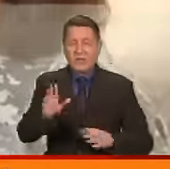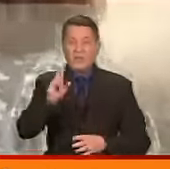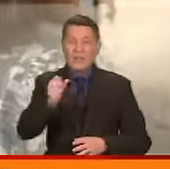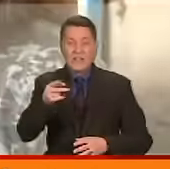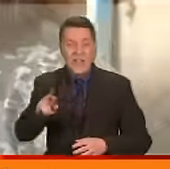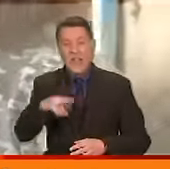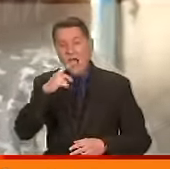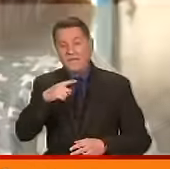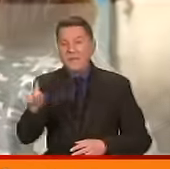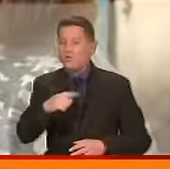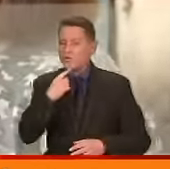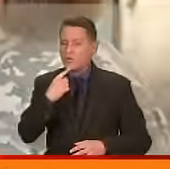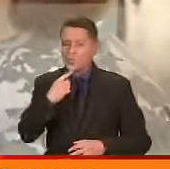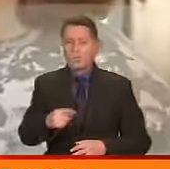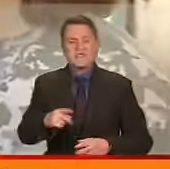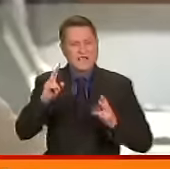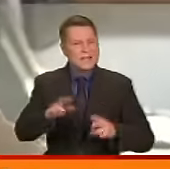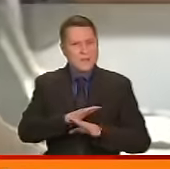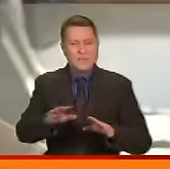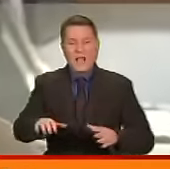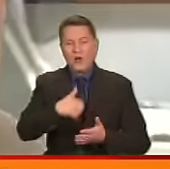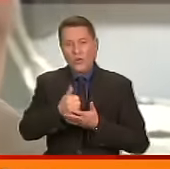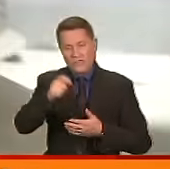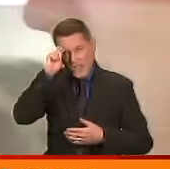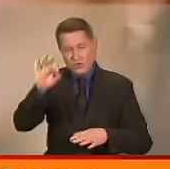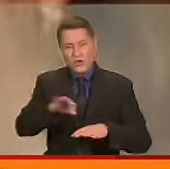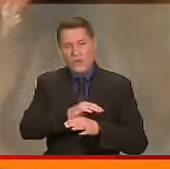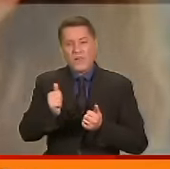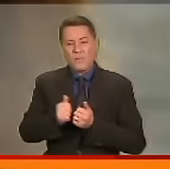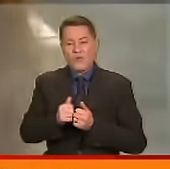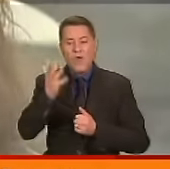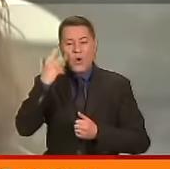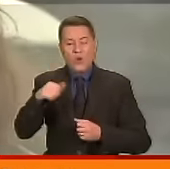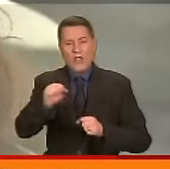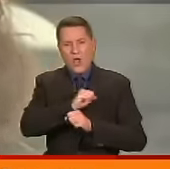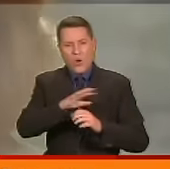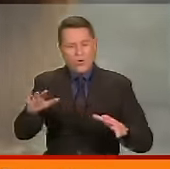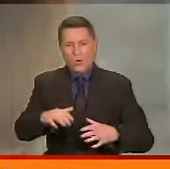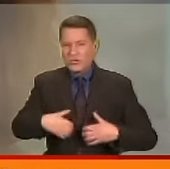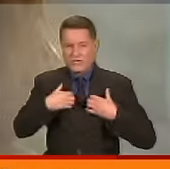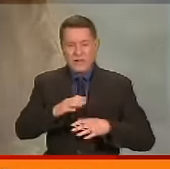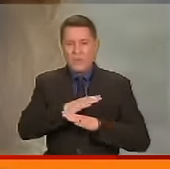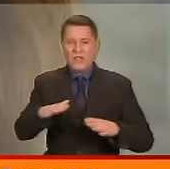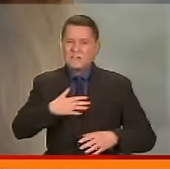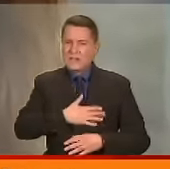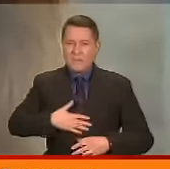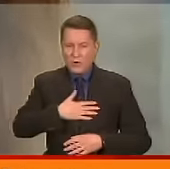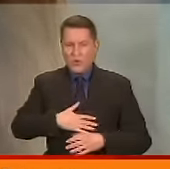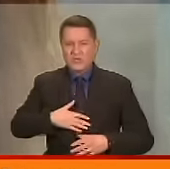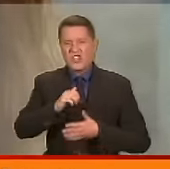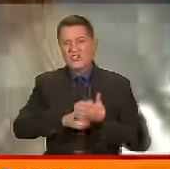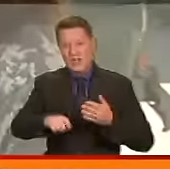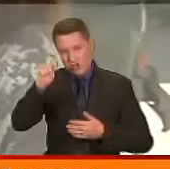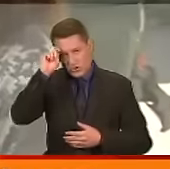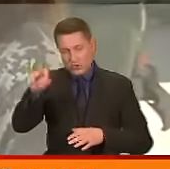труднощі передової – то не біда. Головне – чоловік поряд. Розповідає, коли гуркоче, не боїться, непокоїться через